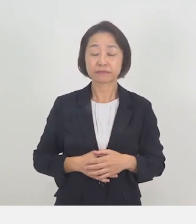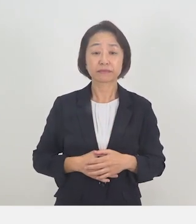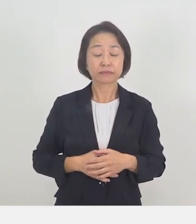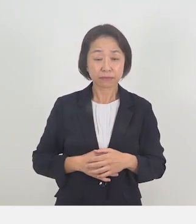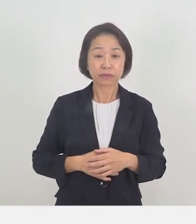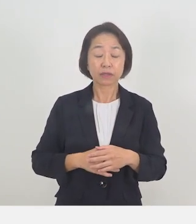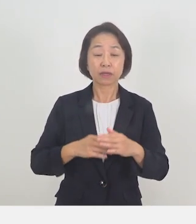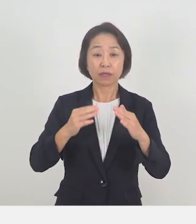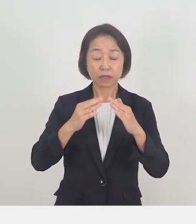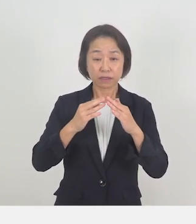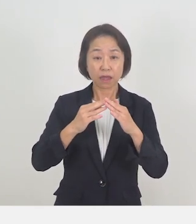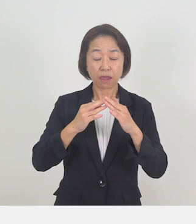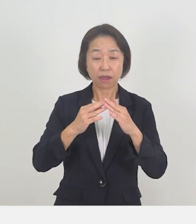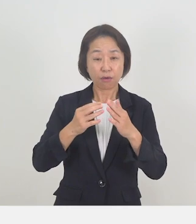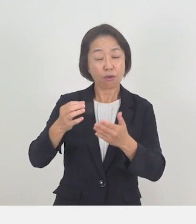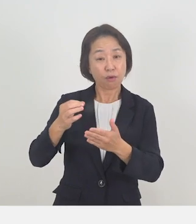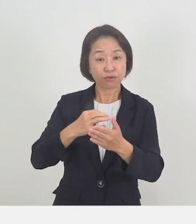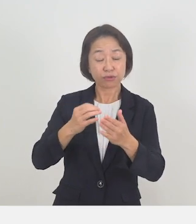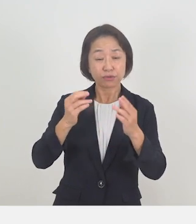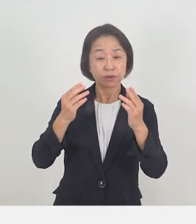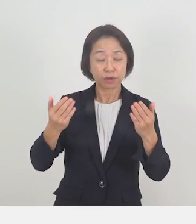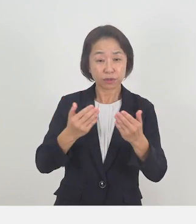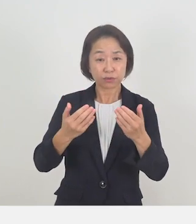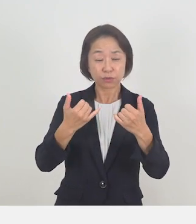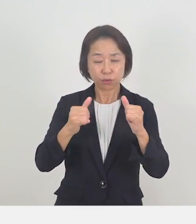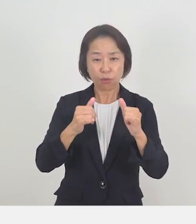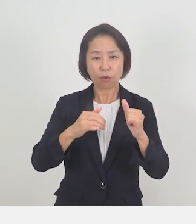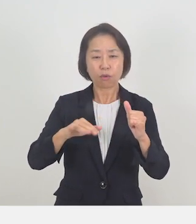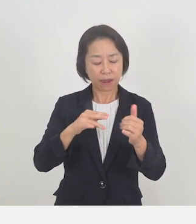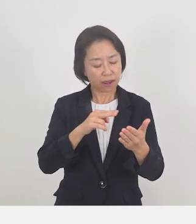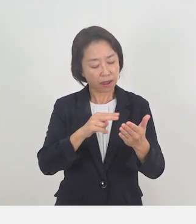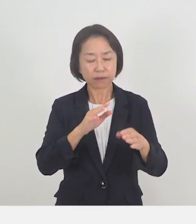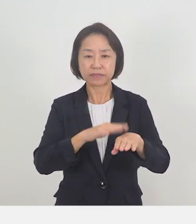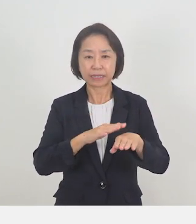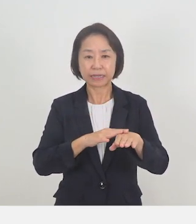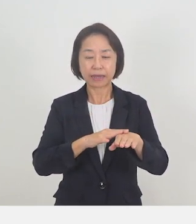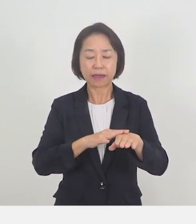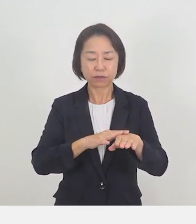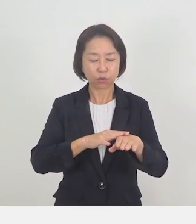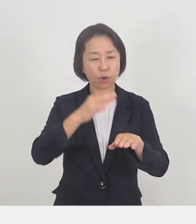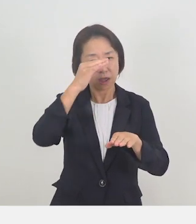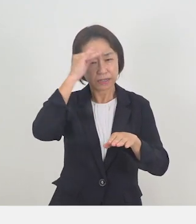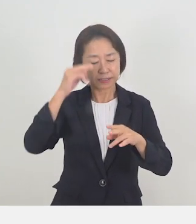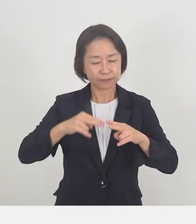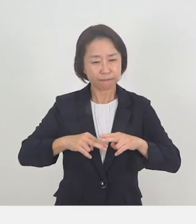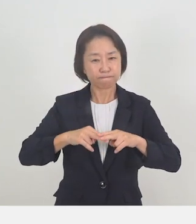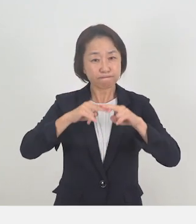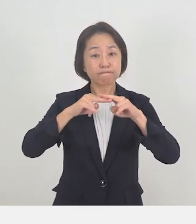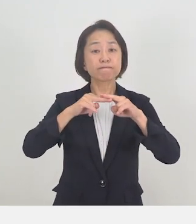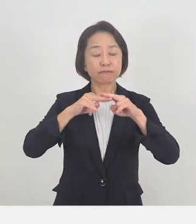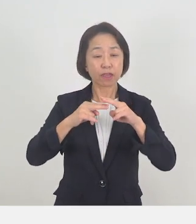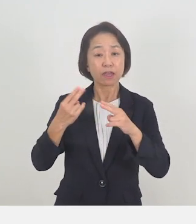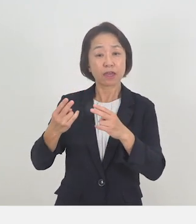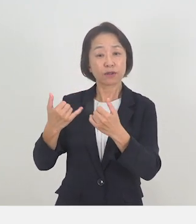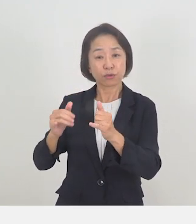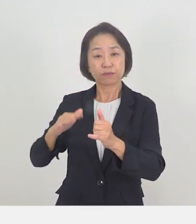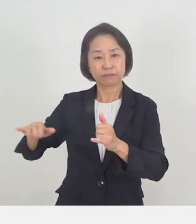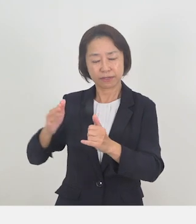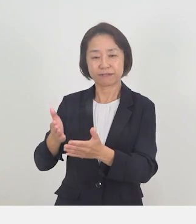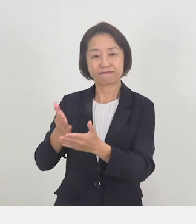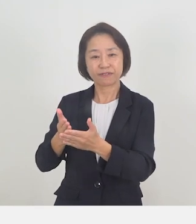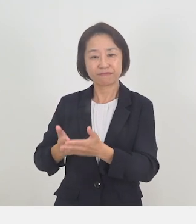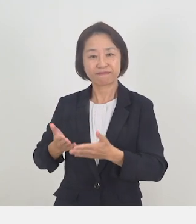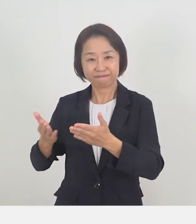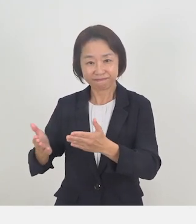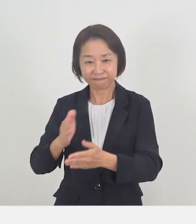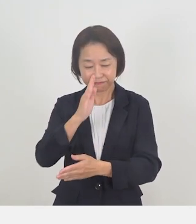事業者の皆様方には是非こちらの読み方について知識を深めて都民の方々に説明できるようになっていただきたいと存じ